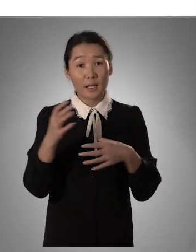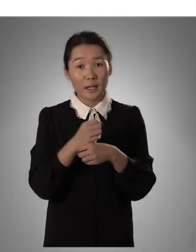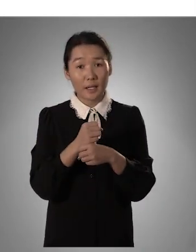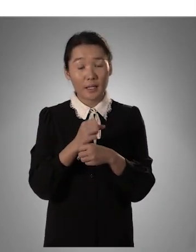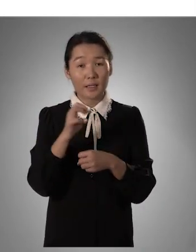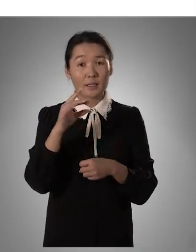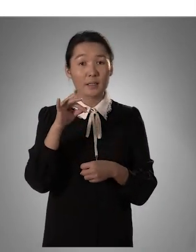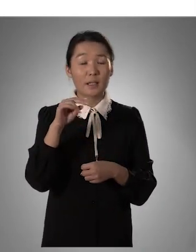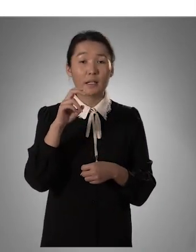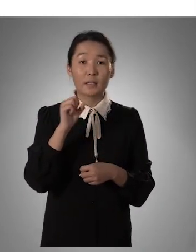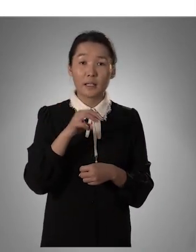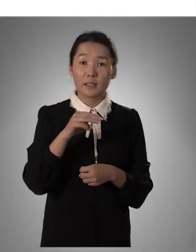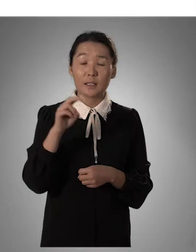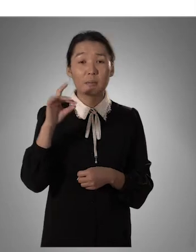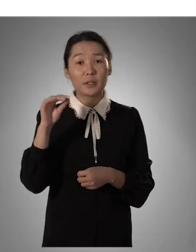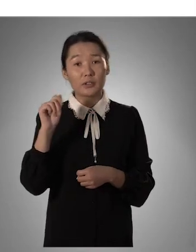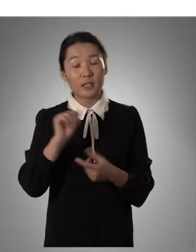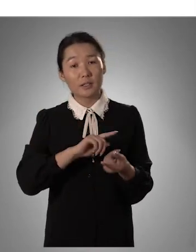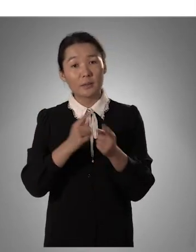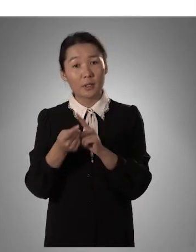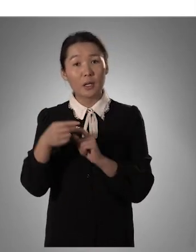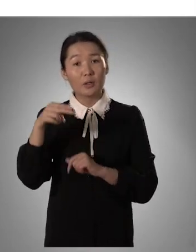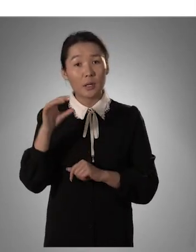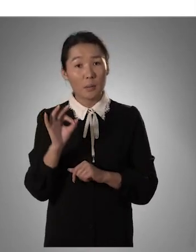причастия изменяются по